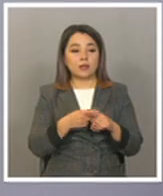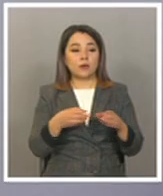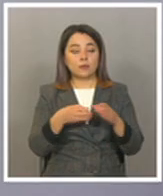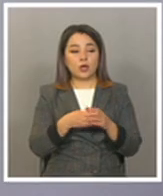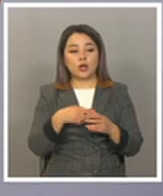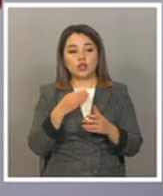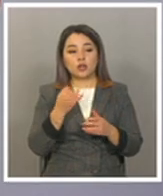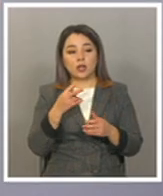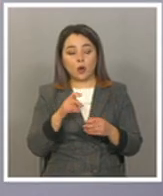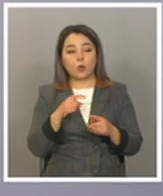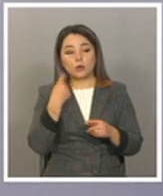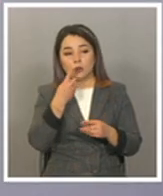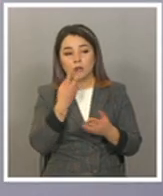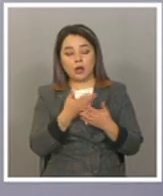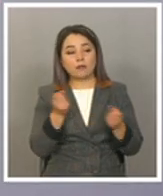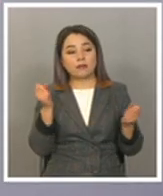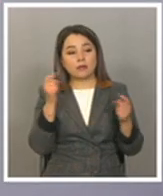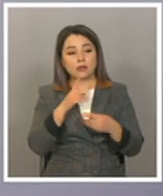түрлерін анықтайсыз.